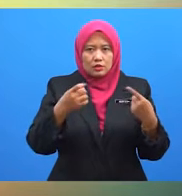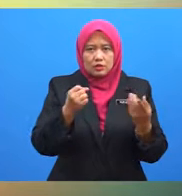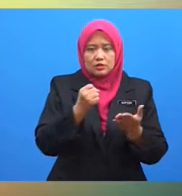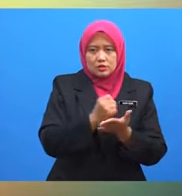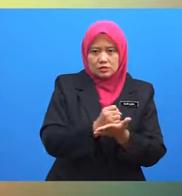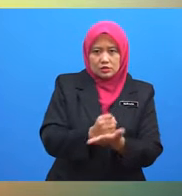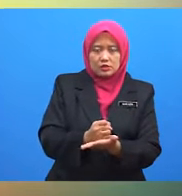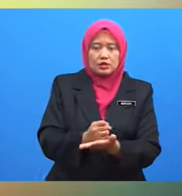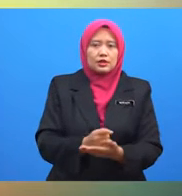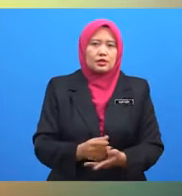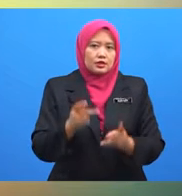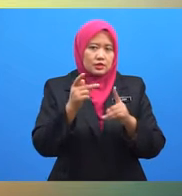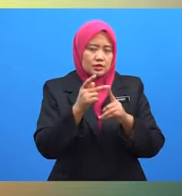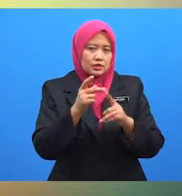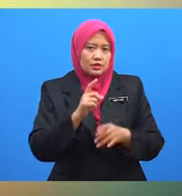India.